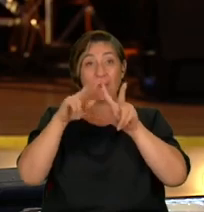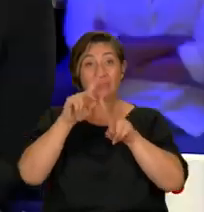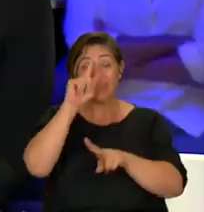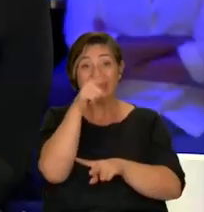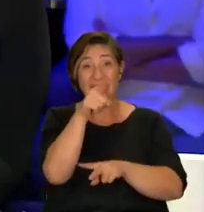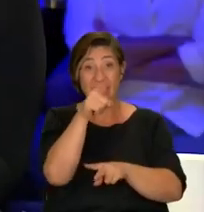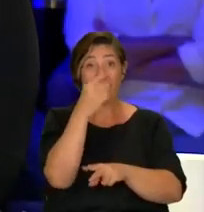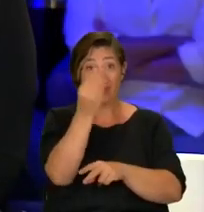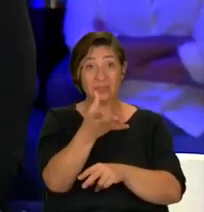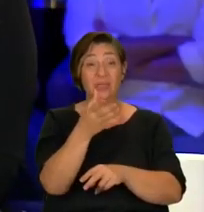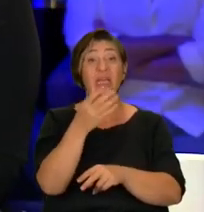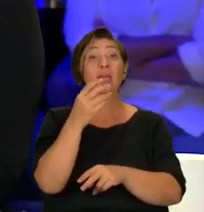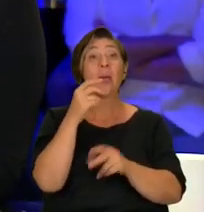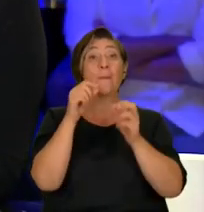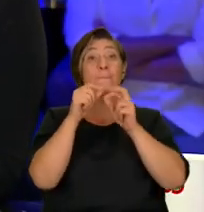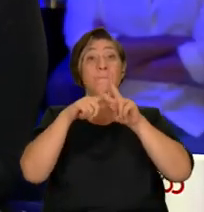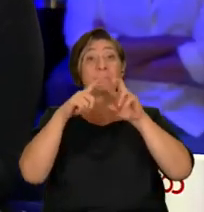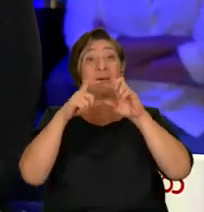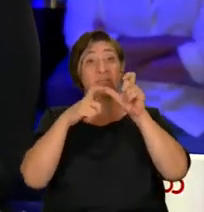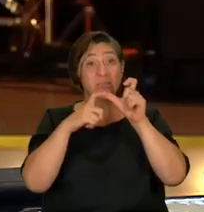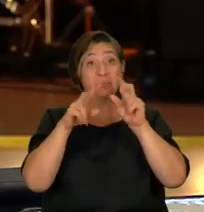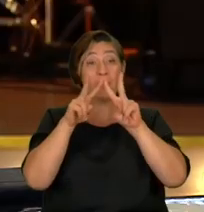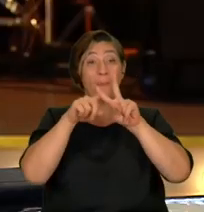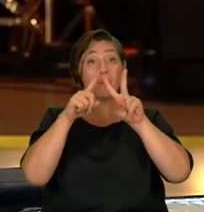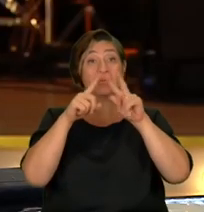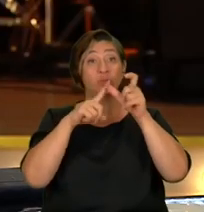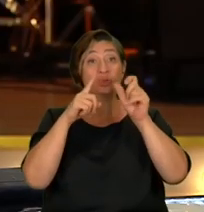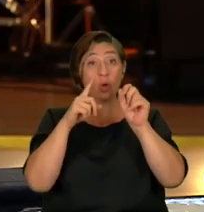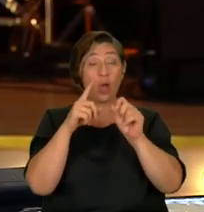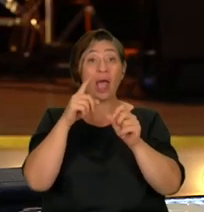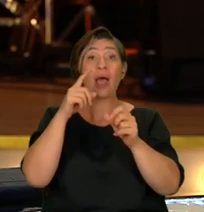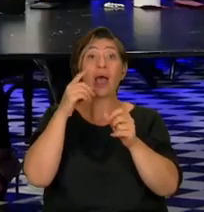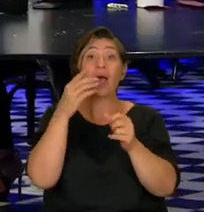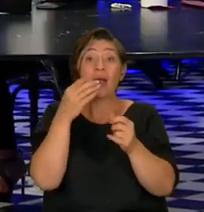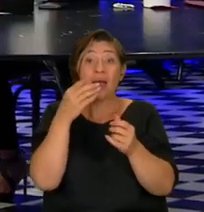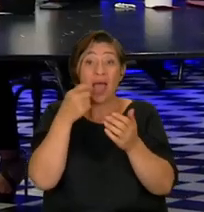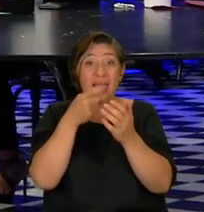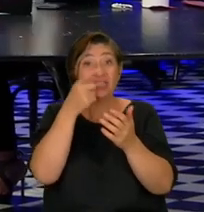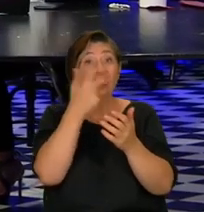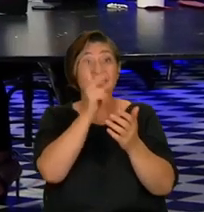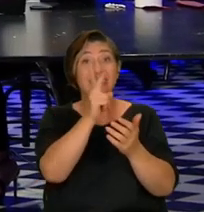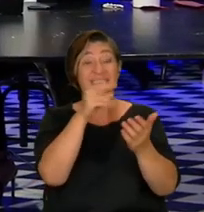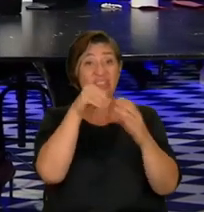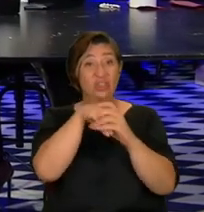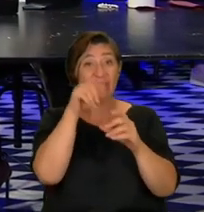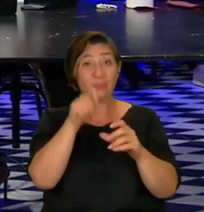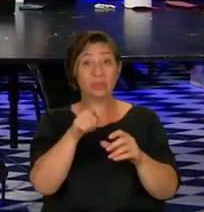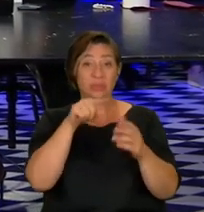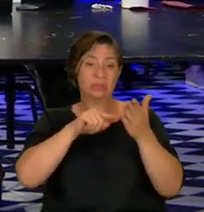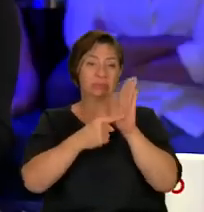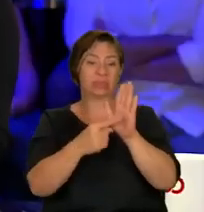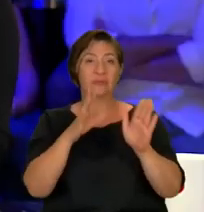Evet. Barış Manço Halhal'ı size yapmış. Ama içinde ismim geçiyor, ispatı evet. var. Evet. Yani ki buna kimse